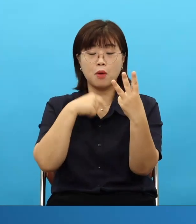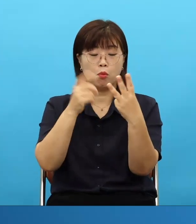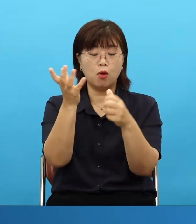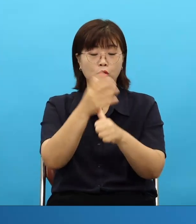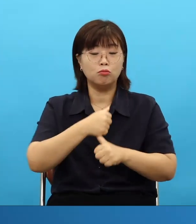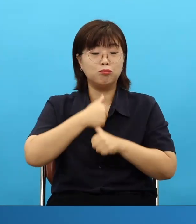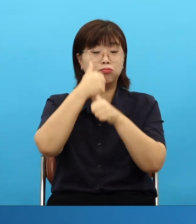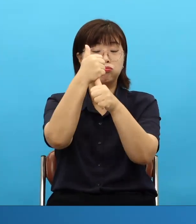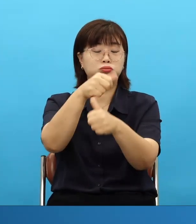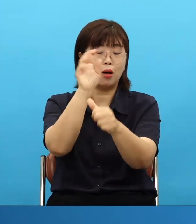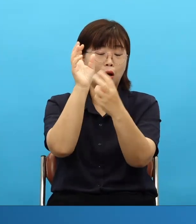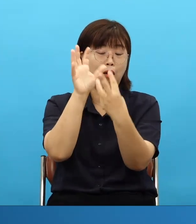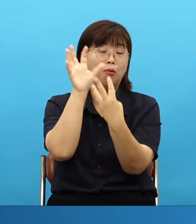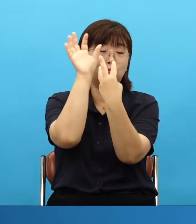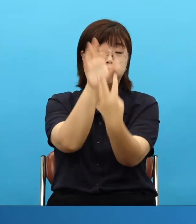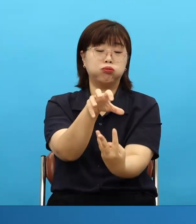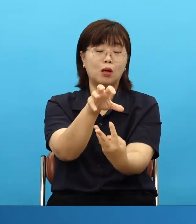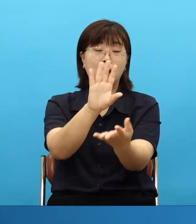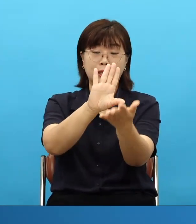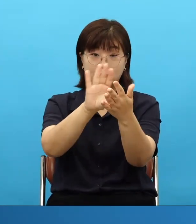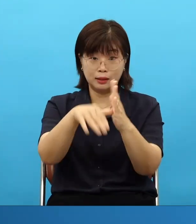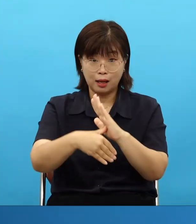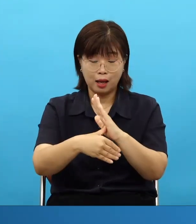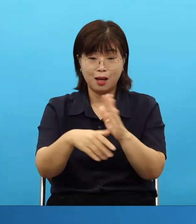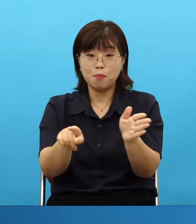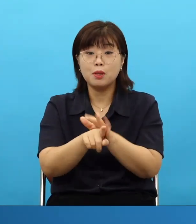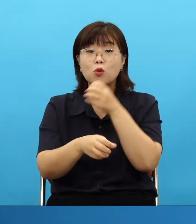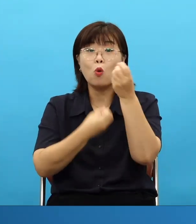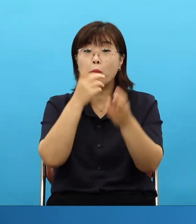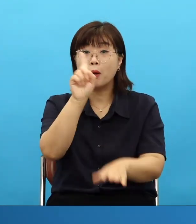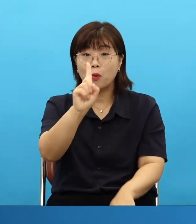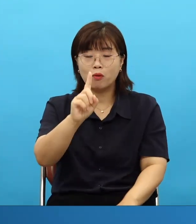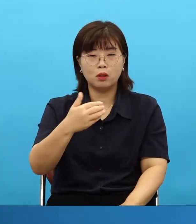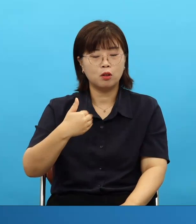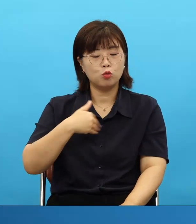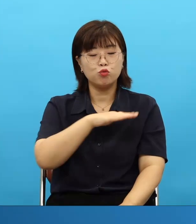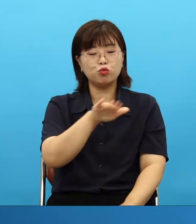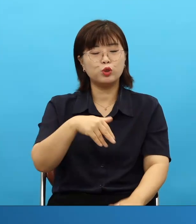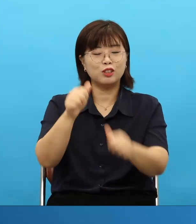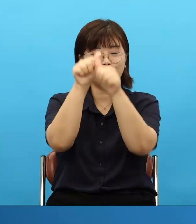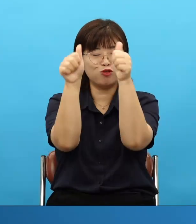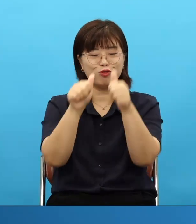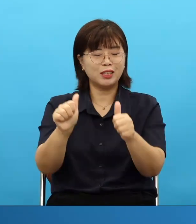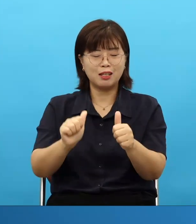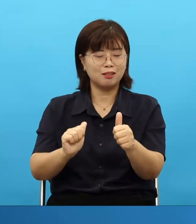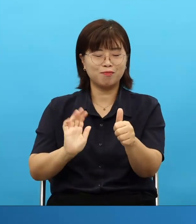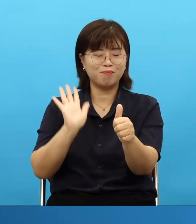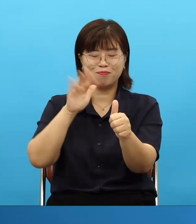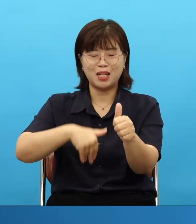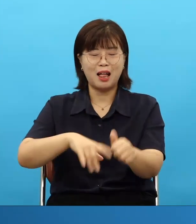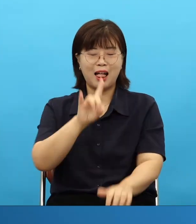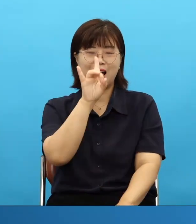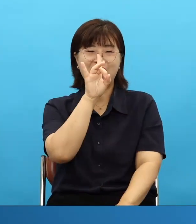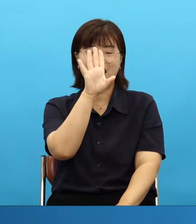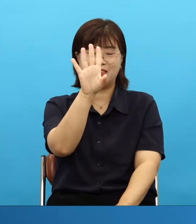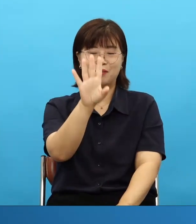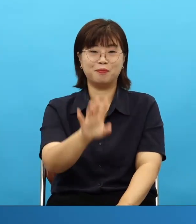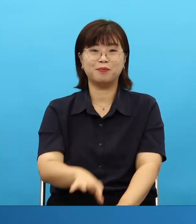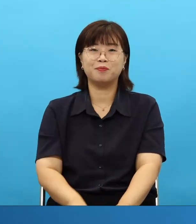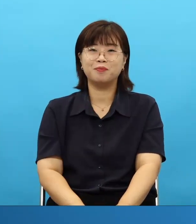death. What did they profess? 우리는 우상에 절할 수 없습니다. They said, we cannot bow before idols.